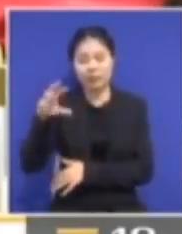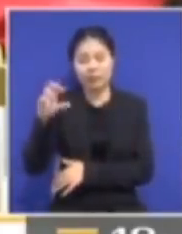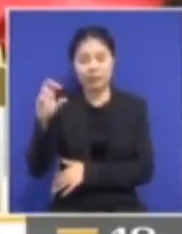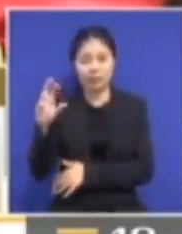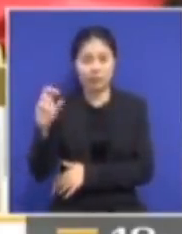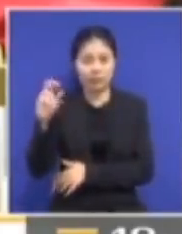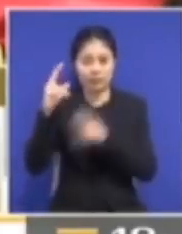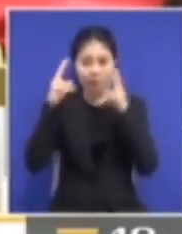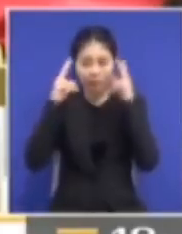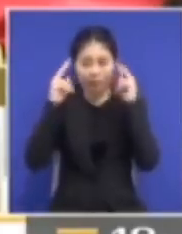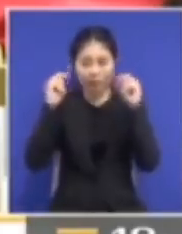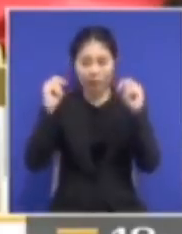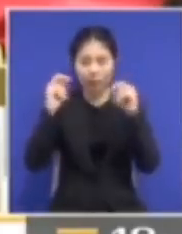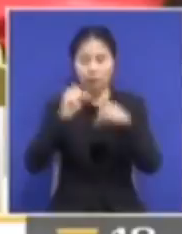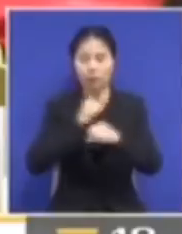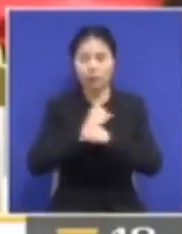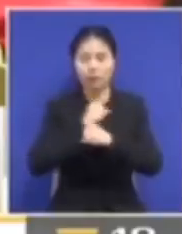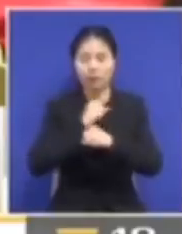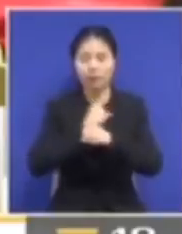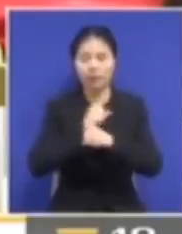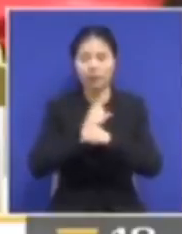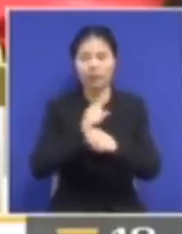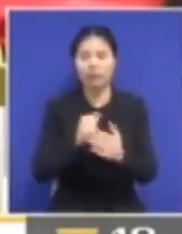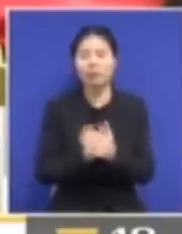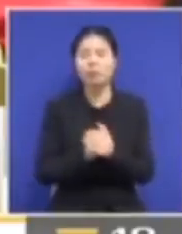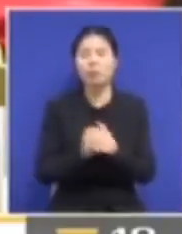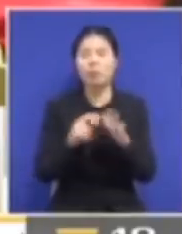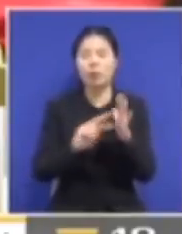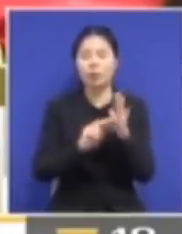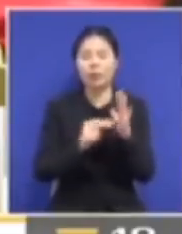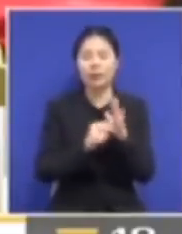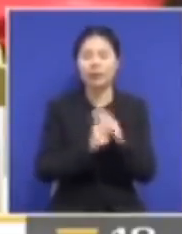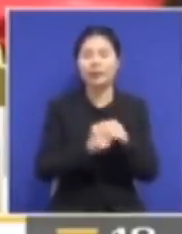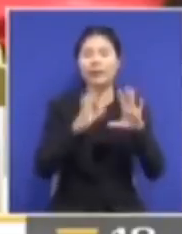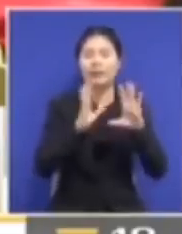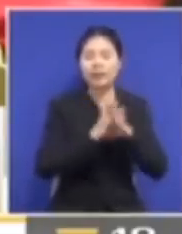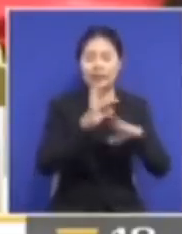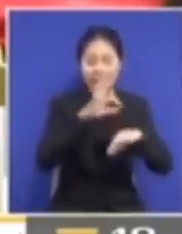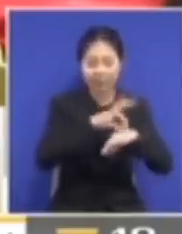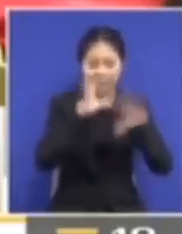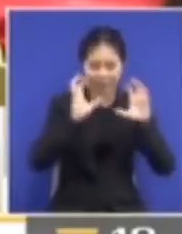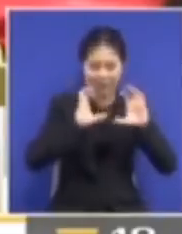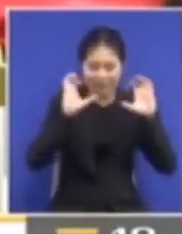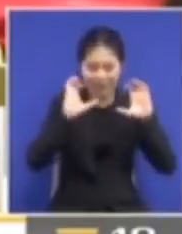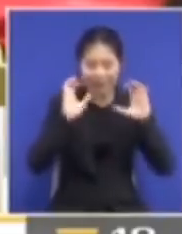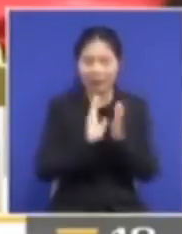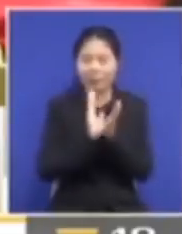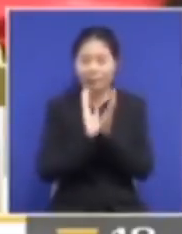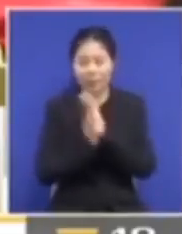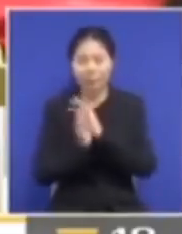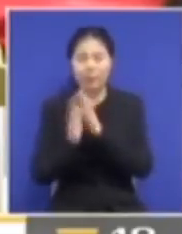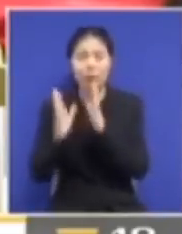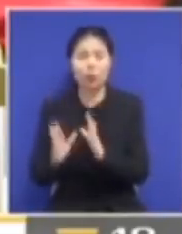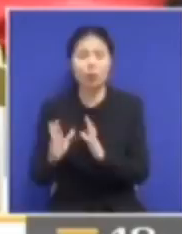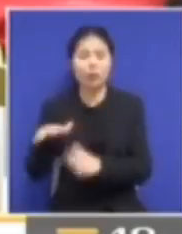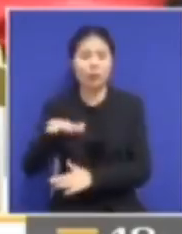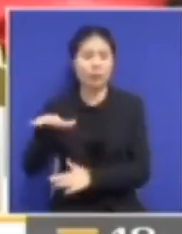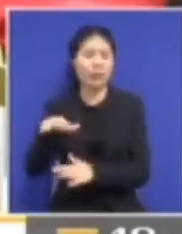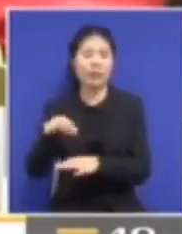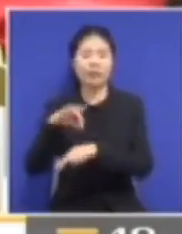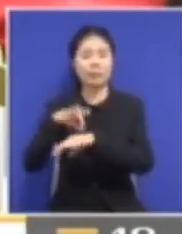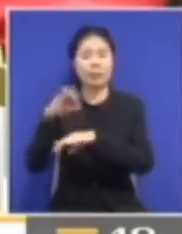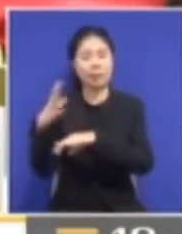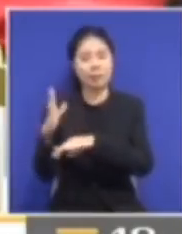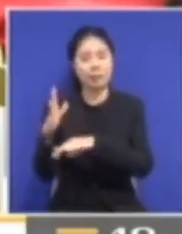พูดง่ายเปลี่ยนจากตำรวจเป็นพลเรือนเลยปกติไม่มีใครก็ทำหรอกแล้วเป็นไงฮะไ